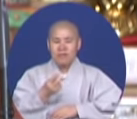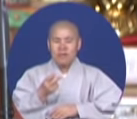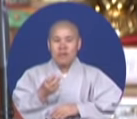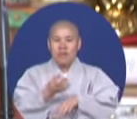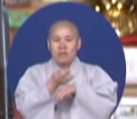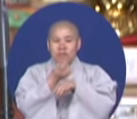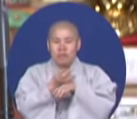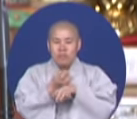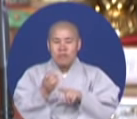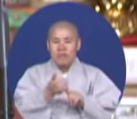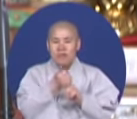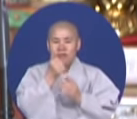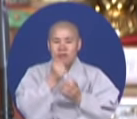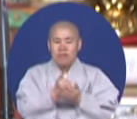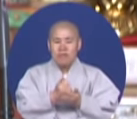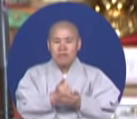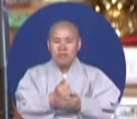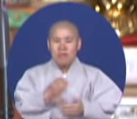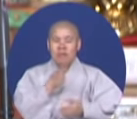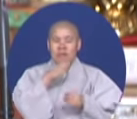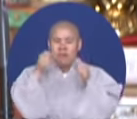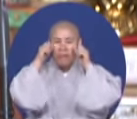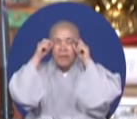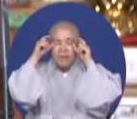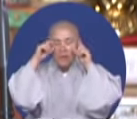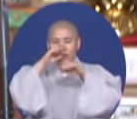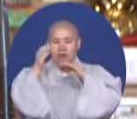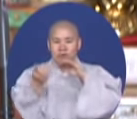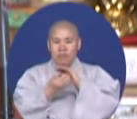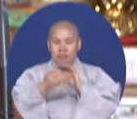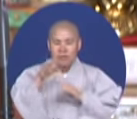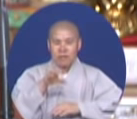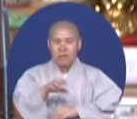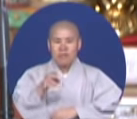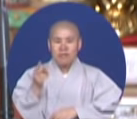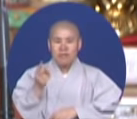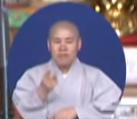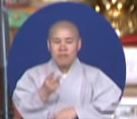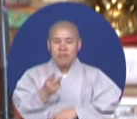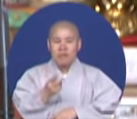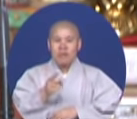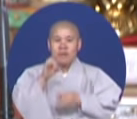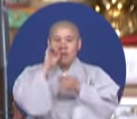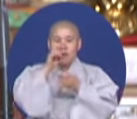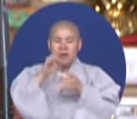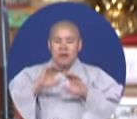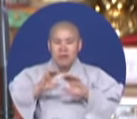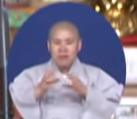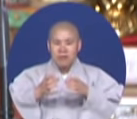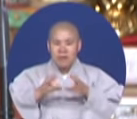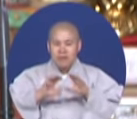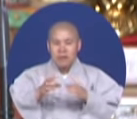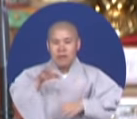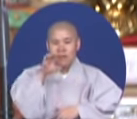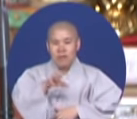또 서가모니 부처님이 정각을 이루시는 도량이요. 바로 극락도량이요.